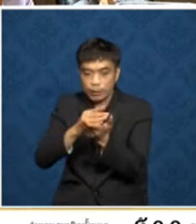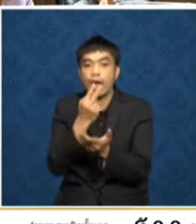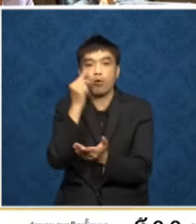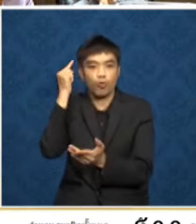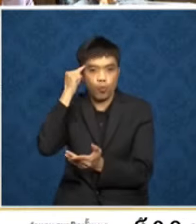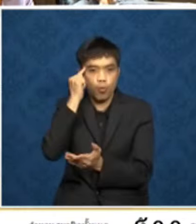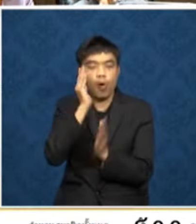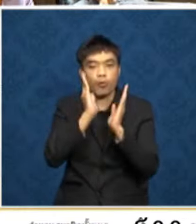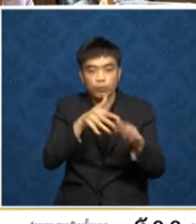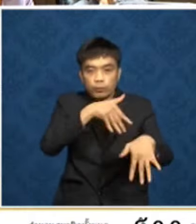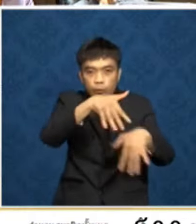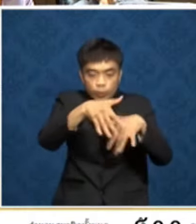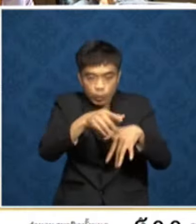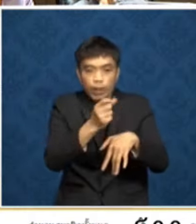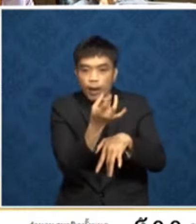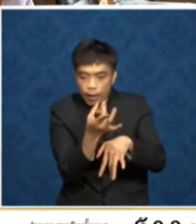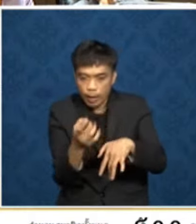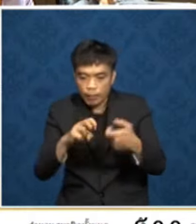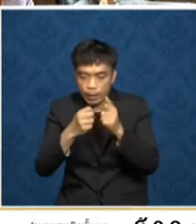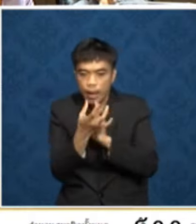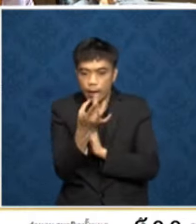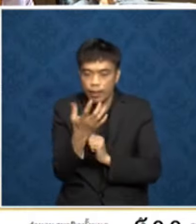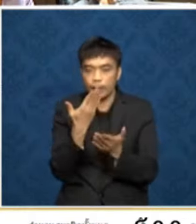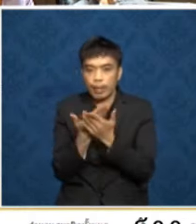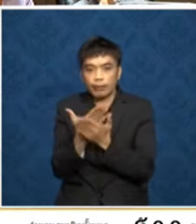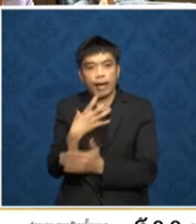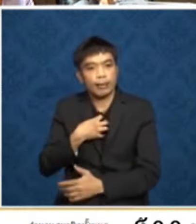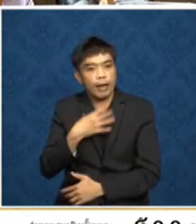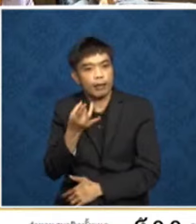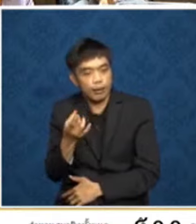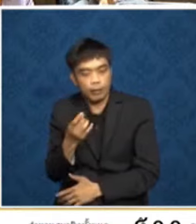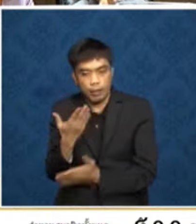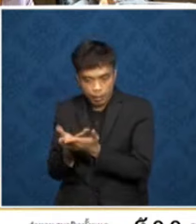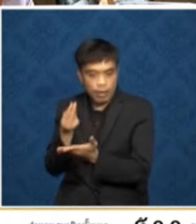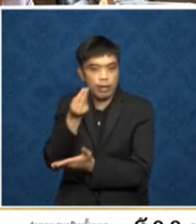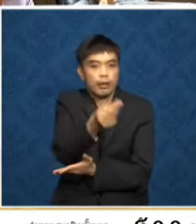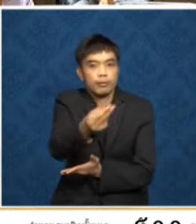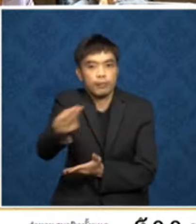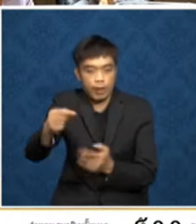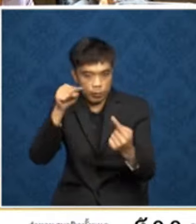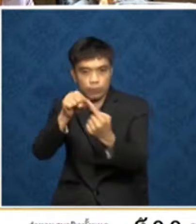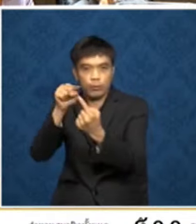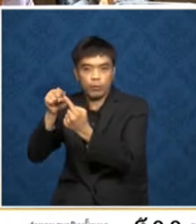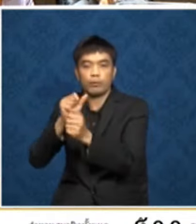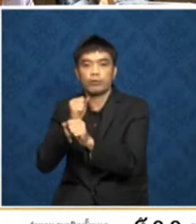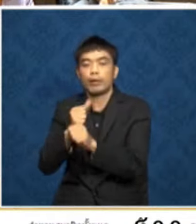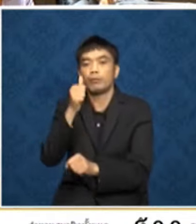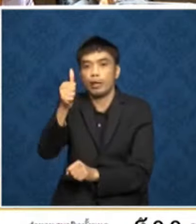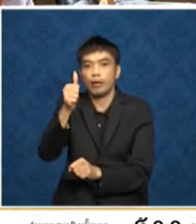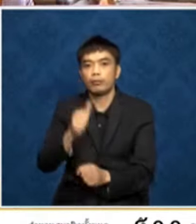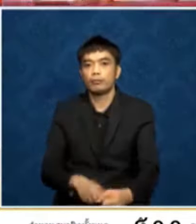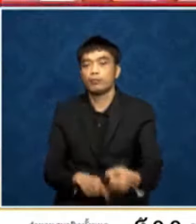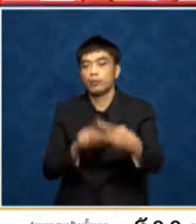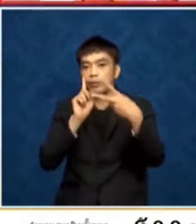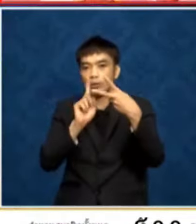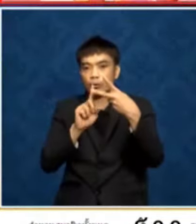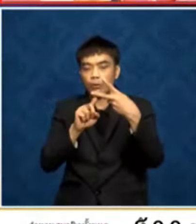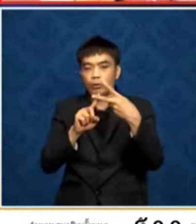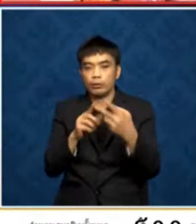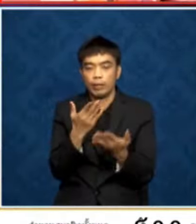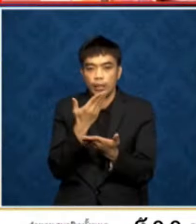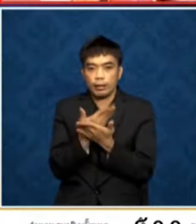น้องประชาชนในท้องถิ่นมากขึ้นข้อ 2ค่ะการจัดการกระจายงบประมาณให้กับกลุ่มจังหวัด